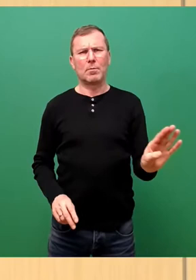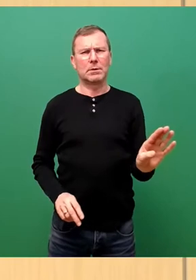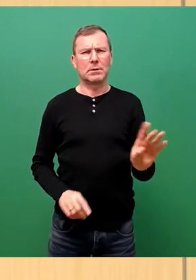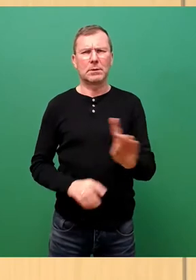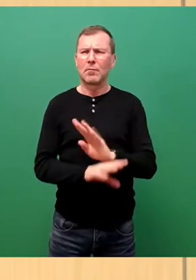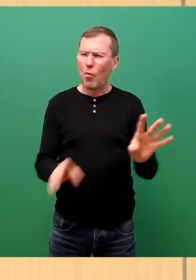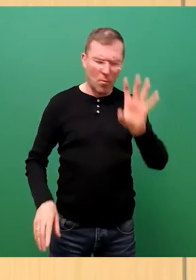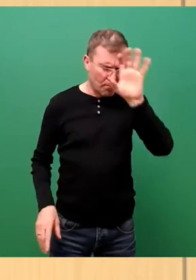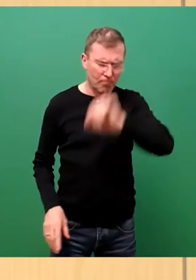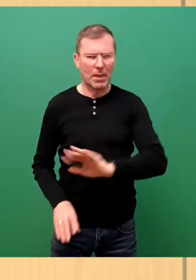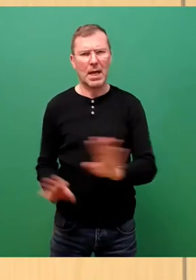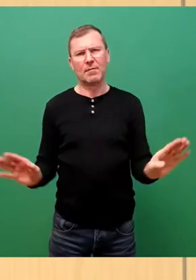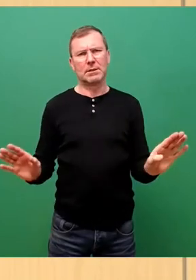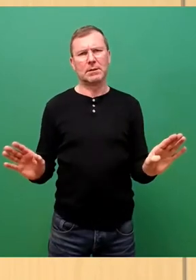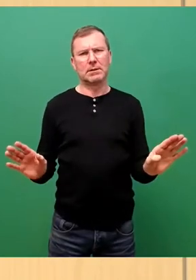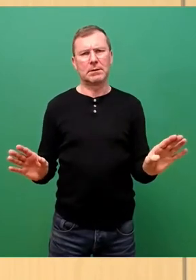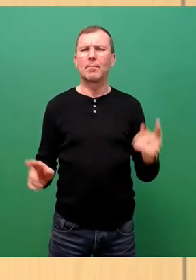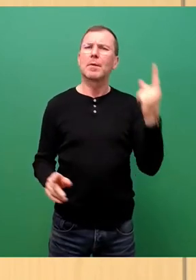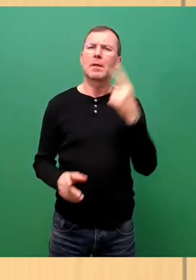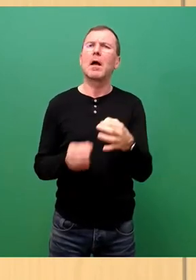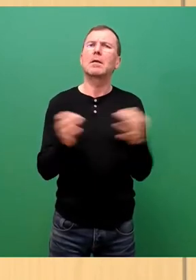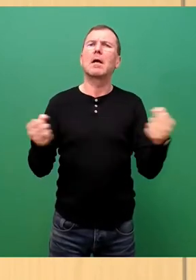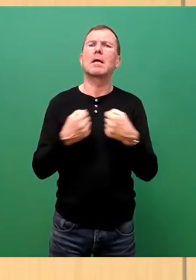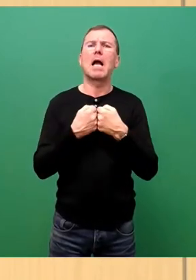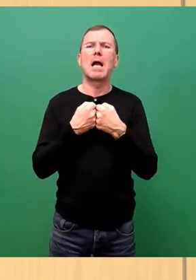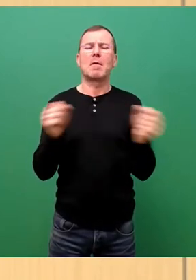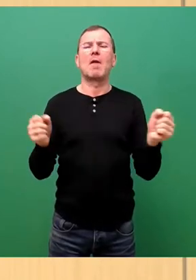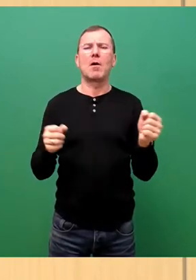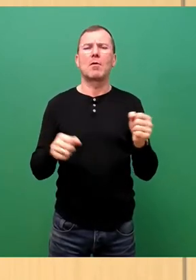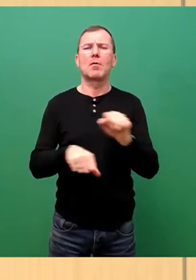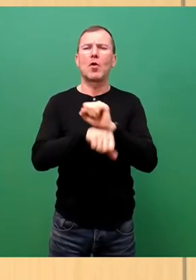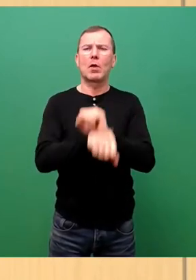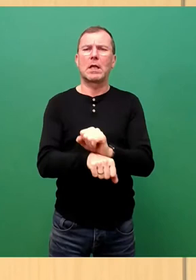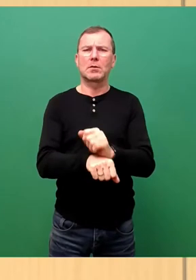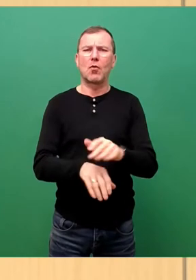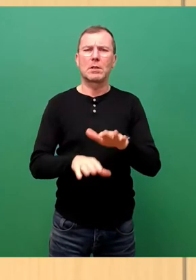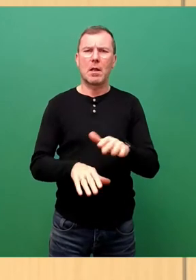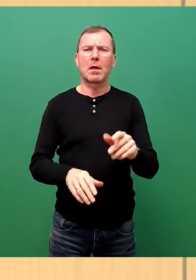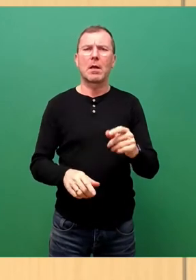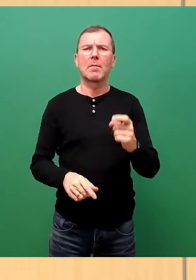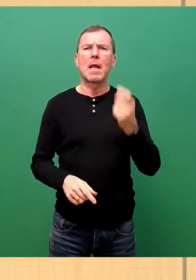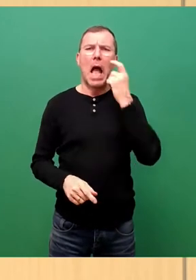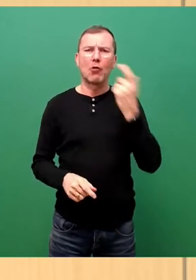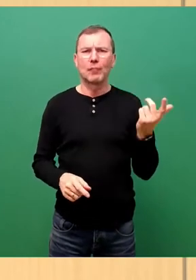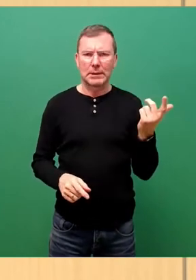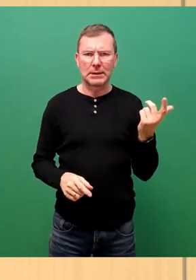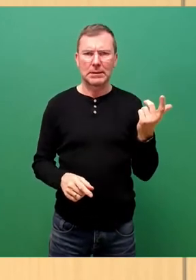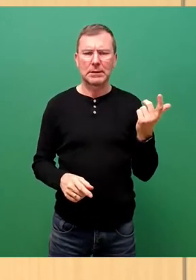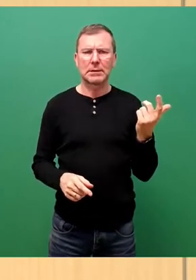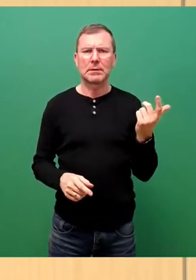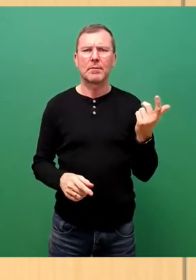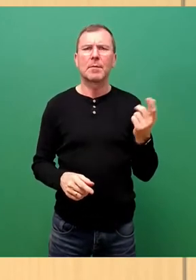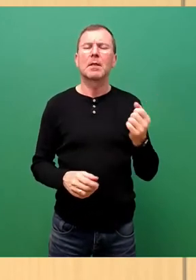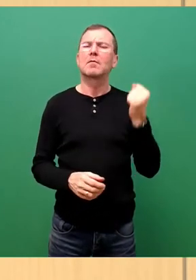Unbegreifliche. Der Jahrestag der Befreiung des Konzentrationslagers Auschwitz steht für den Mord an